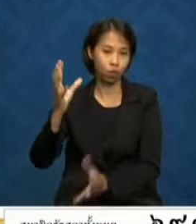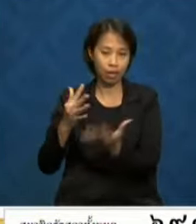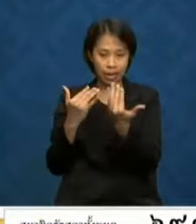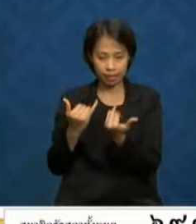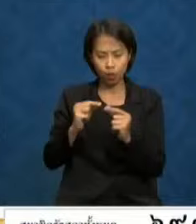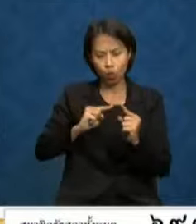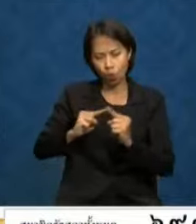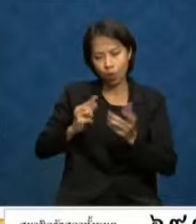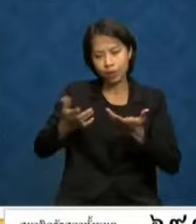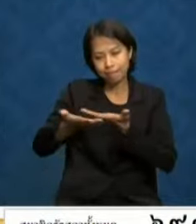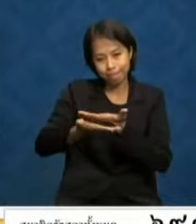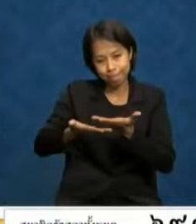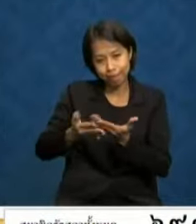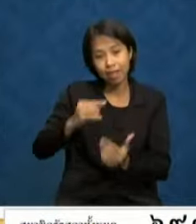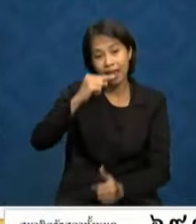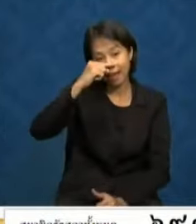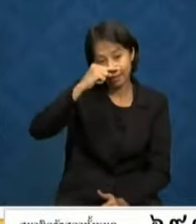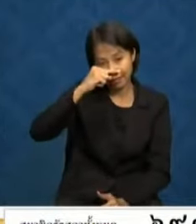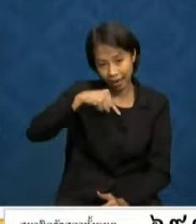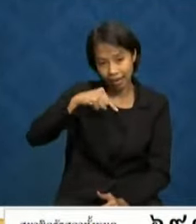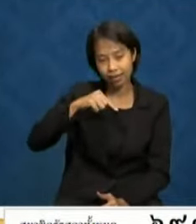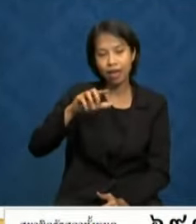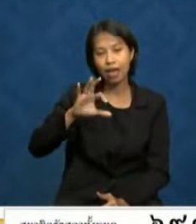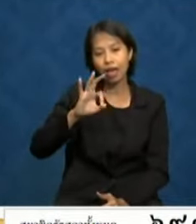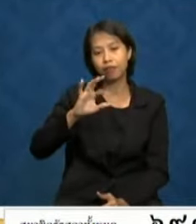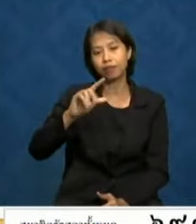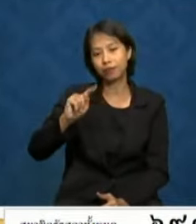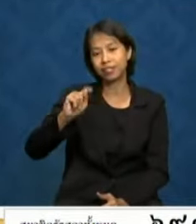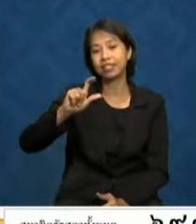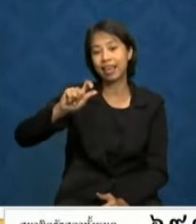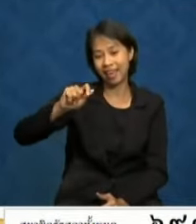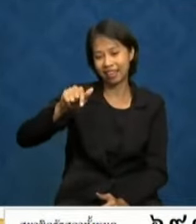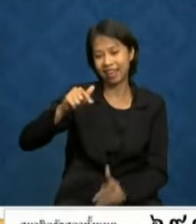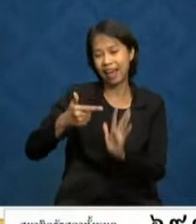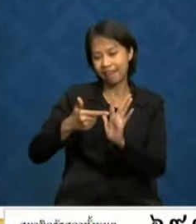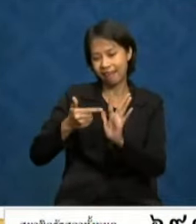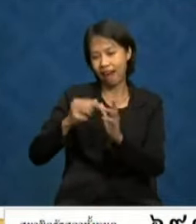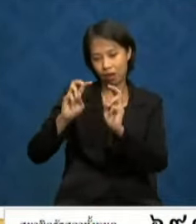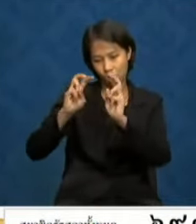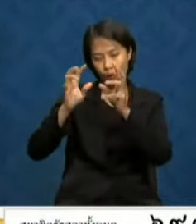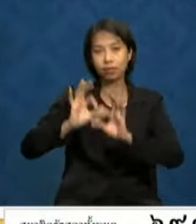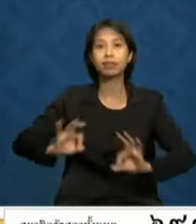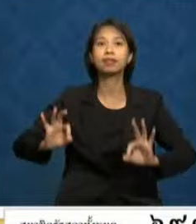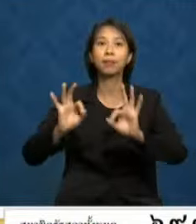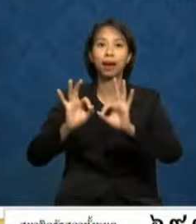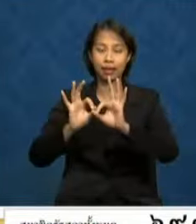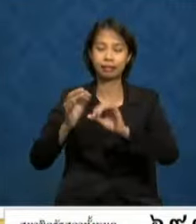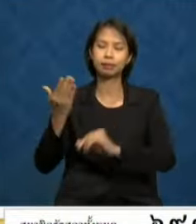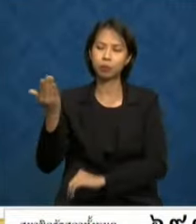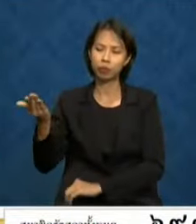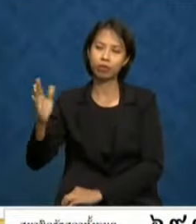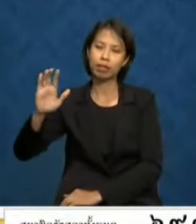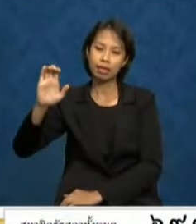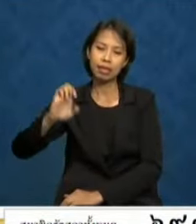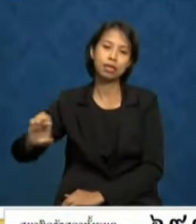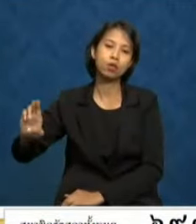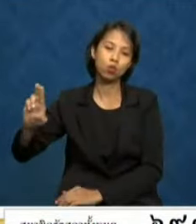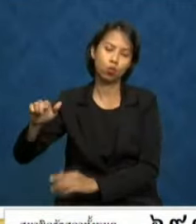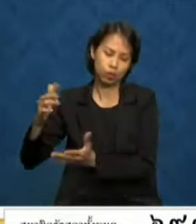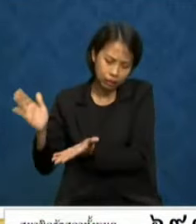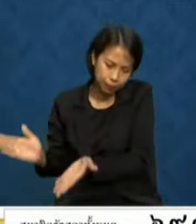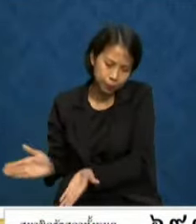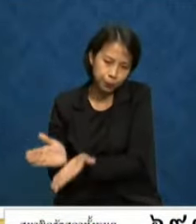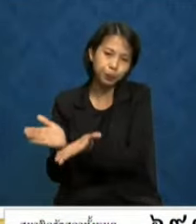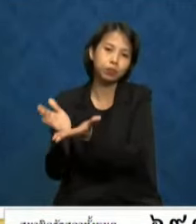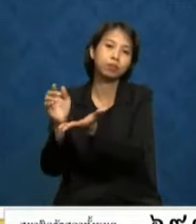า FTA ไทยสหภาพยุโรปนะครับเรื่องยาก็เป็นเรื่องสำคัญเรื่องนึงนะครับที่ทางสหภาพยุโรปเนี่ยผลักดันนะฮ